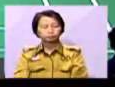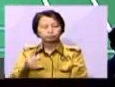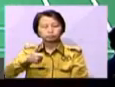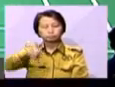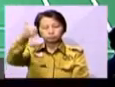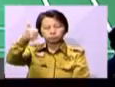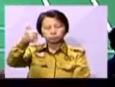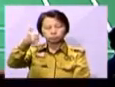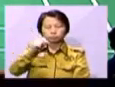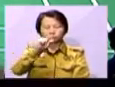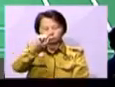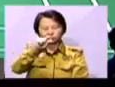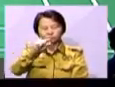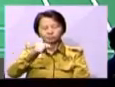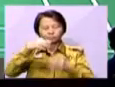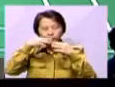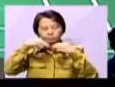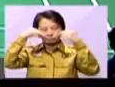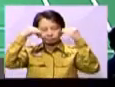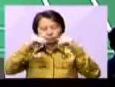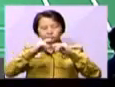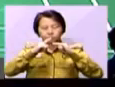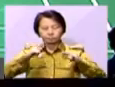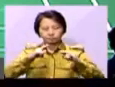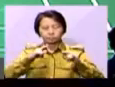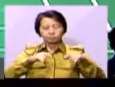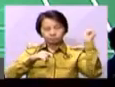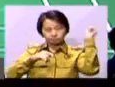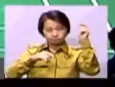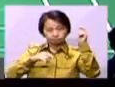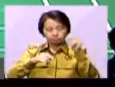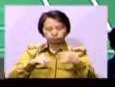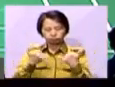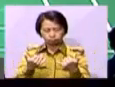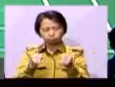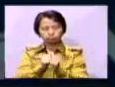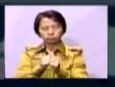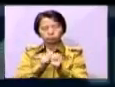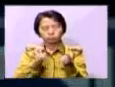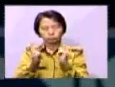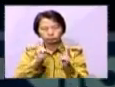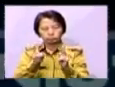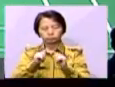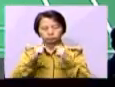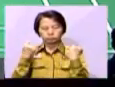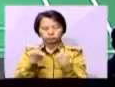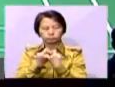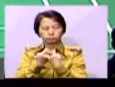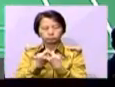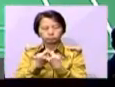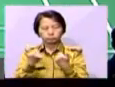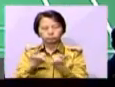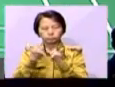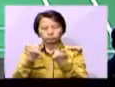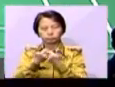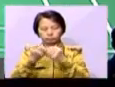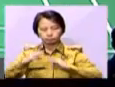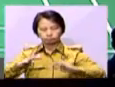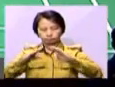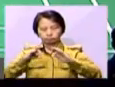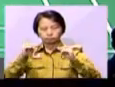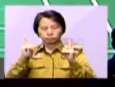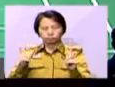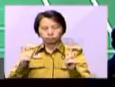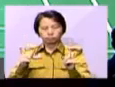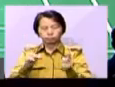Kemenangan ini sedikit sebanyak mencirikan kem badminton selepas gagal menyerlah dalam acara bergu dan berpasukan. Pada perlawanan akhir, menyaksikan